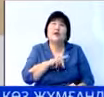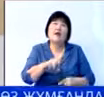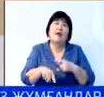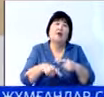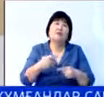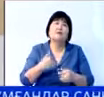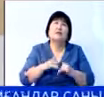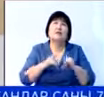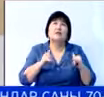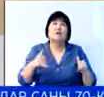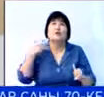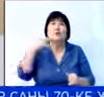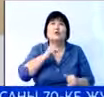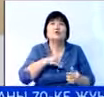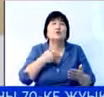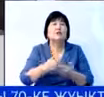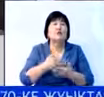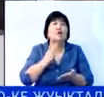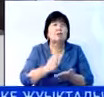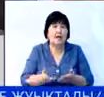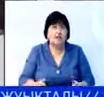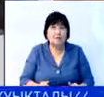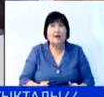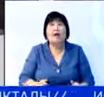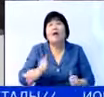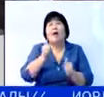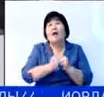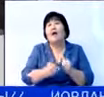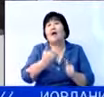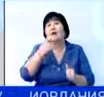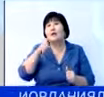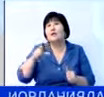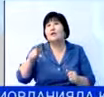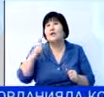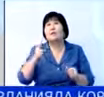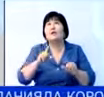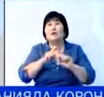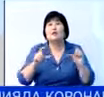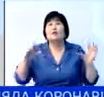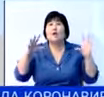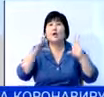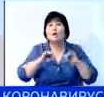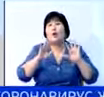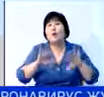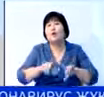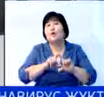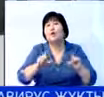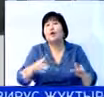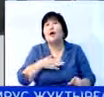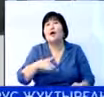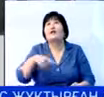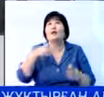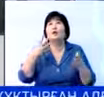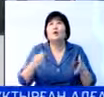біз жандандыруға мақсатында жұмыс жасап жатырмыз. Әр ұлт өкілдерінің басын бір тәлім ошағына ұйыстырған орталық үшін алғыс айту